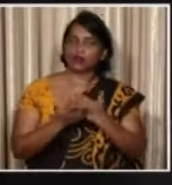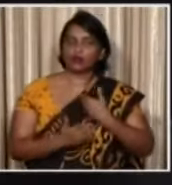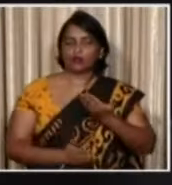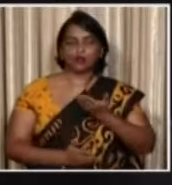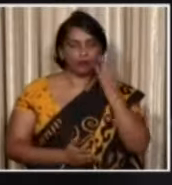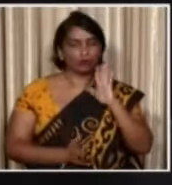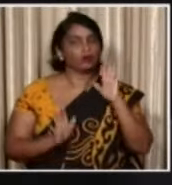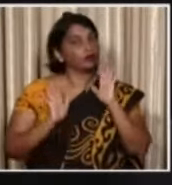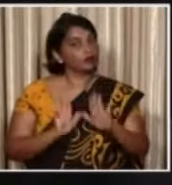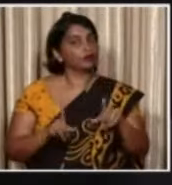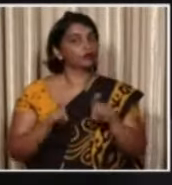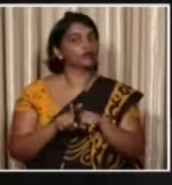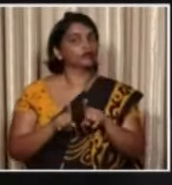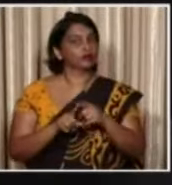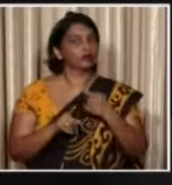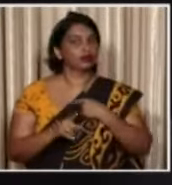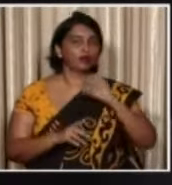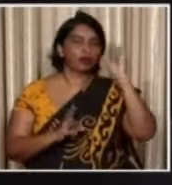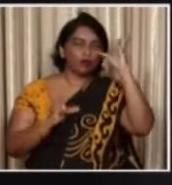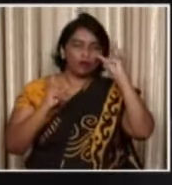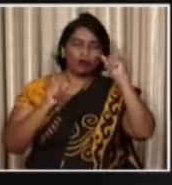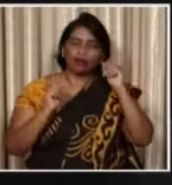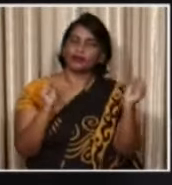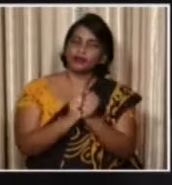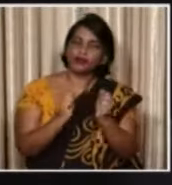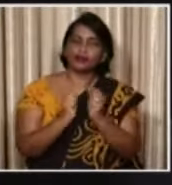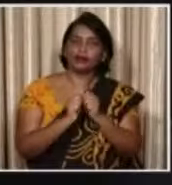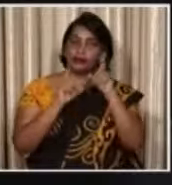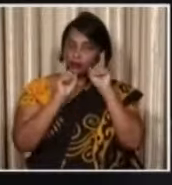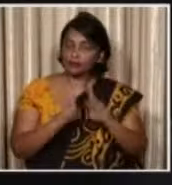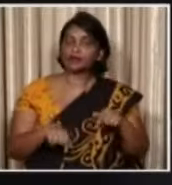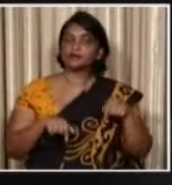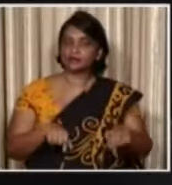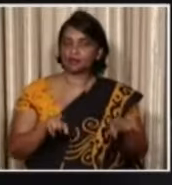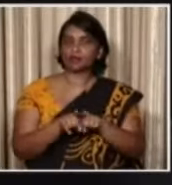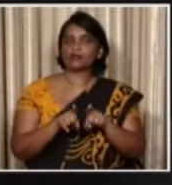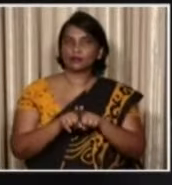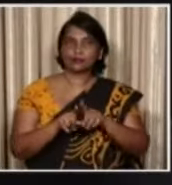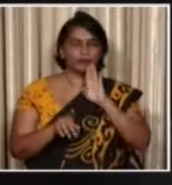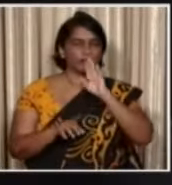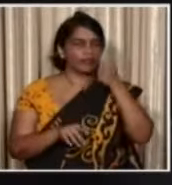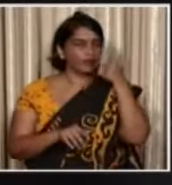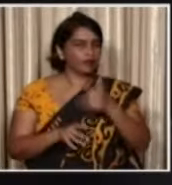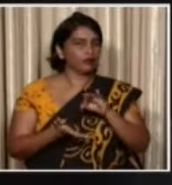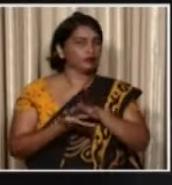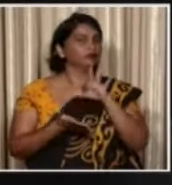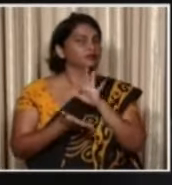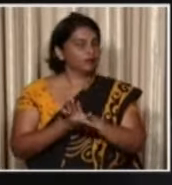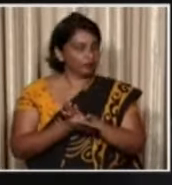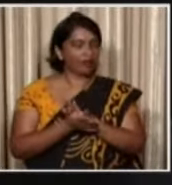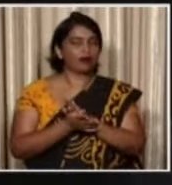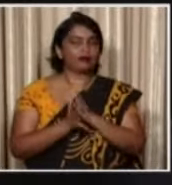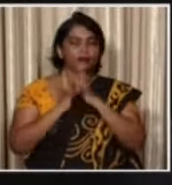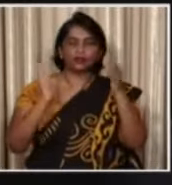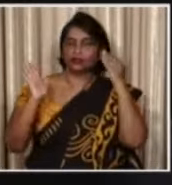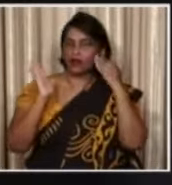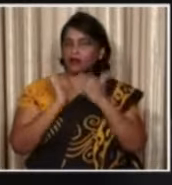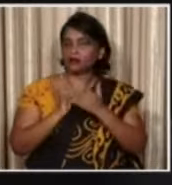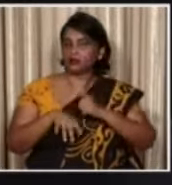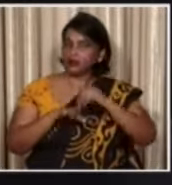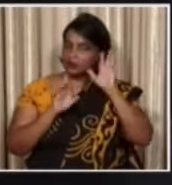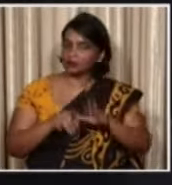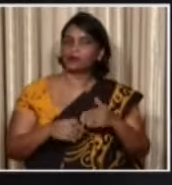Puruanguna. Esanda Ma Divara Vesuna. Emanisai Mevini at Atisha Tiranat Makasa Itama Sangwe di Mohotaka